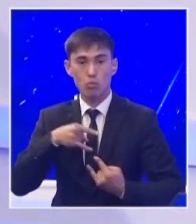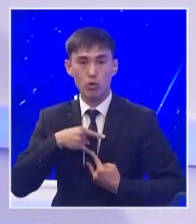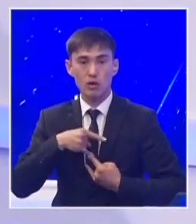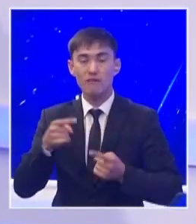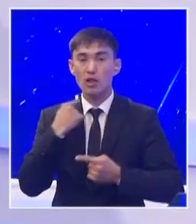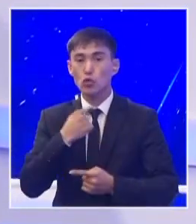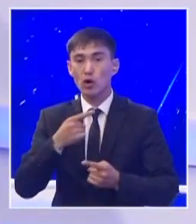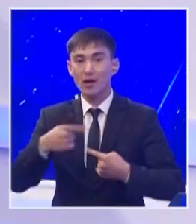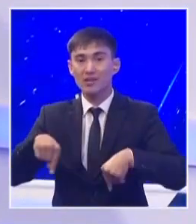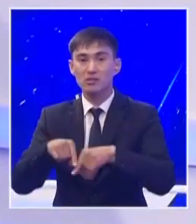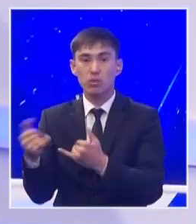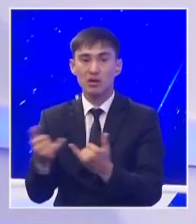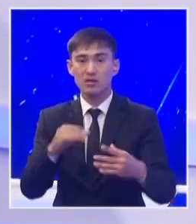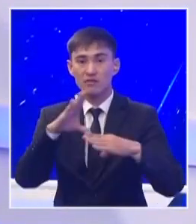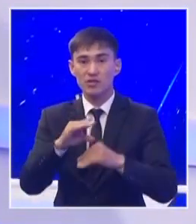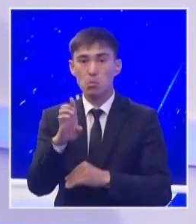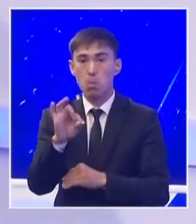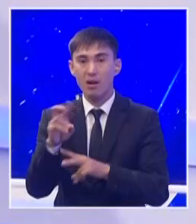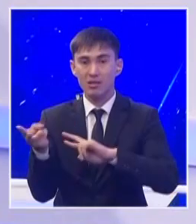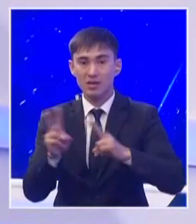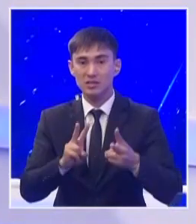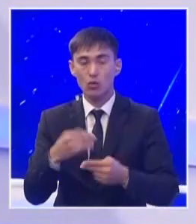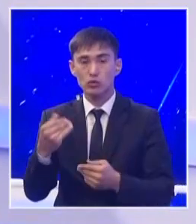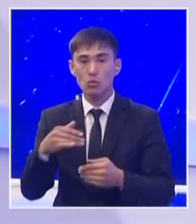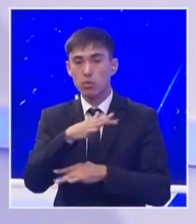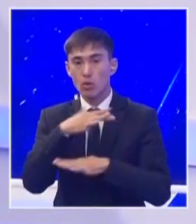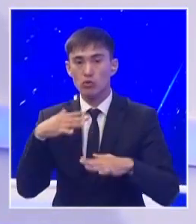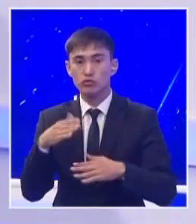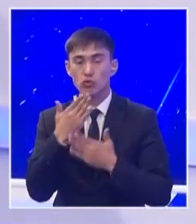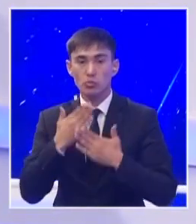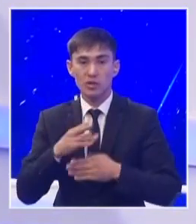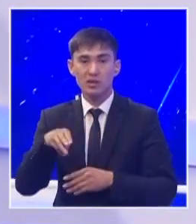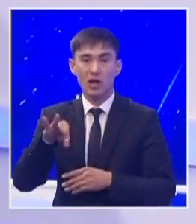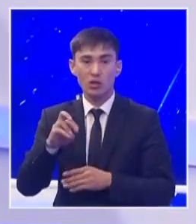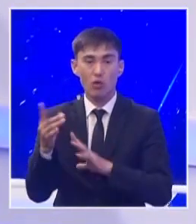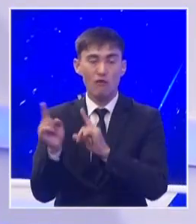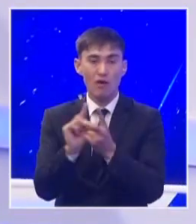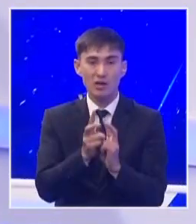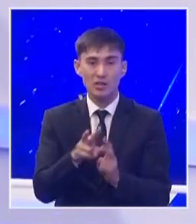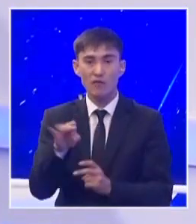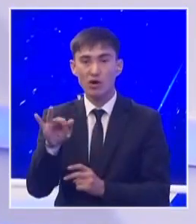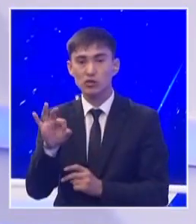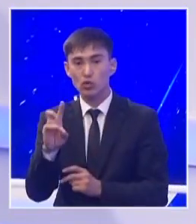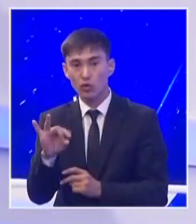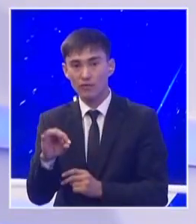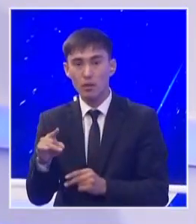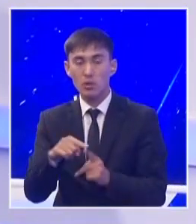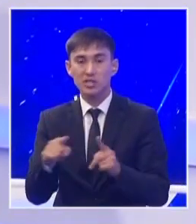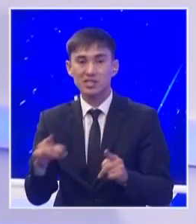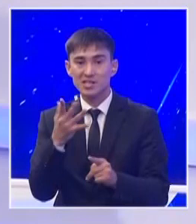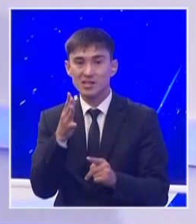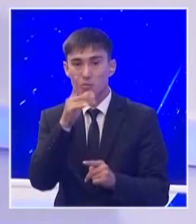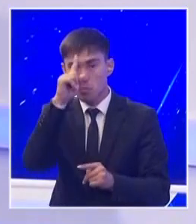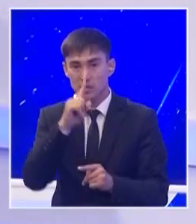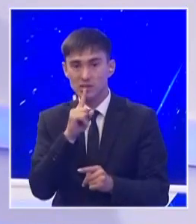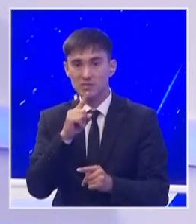Талдыкургане организован благотворительный вечер бальных танцев. Он собрал множество любителей танго, вальсов и фокс-торов. На протяжении